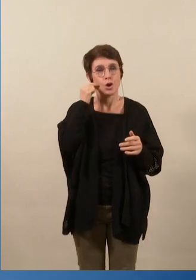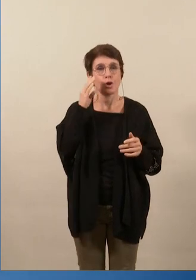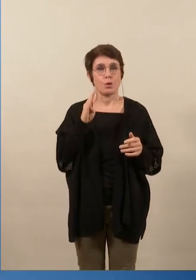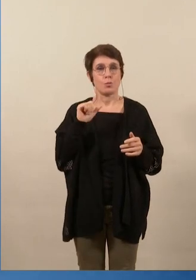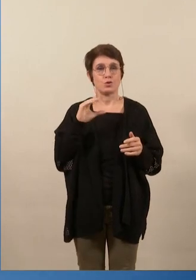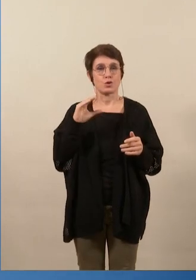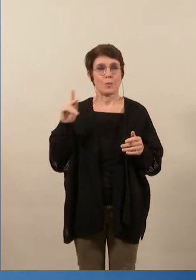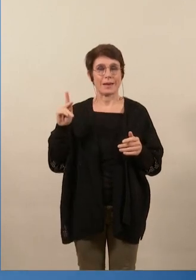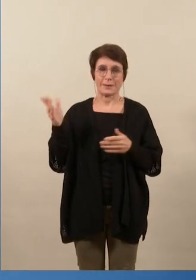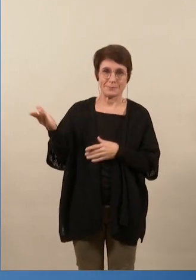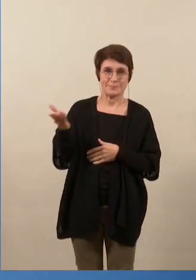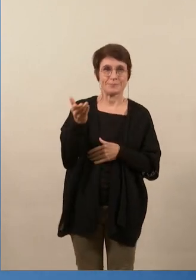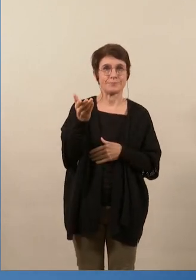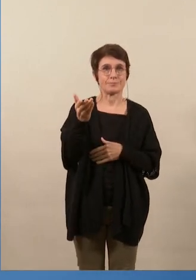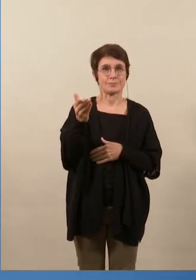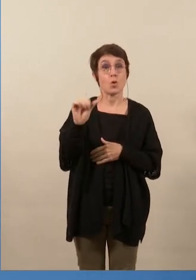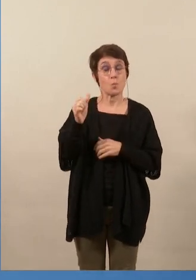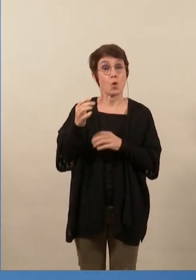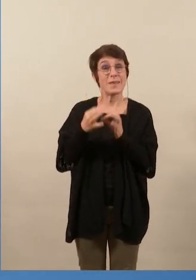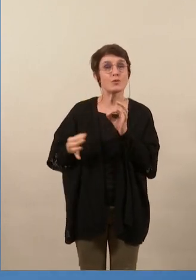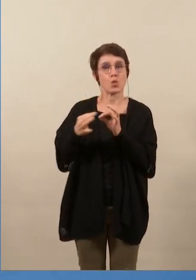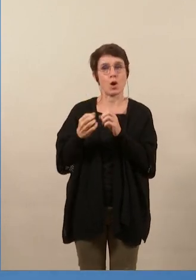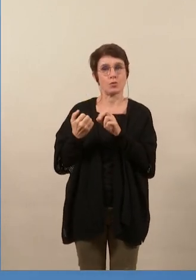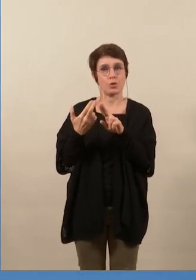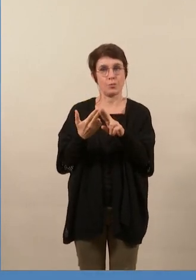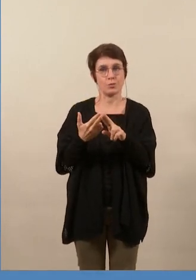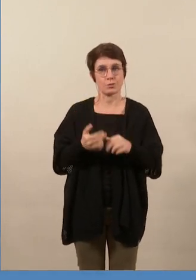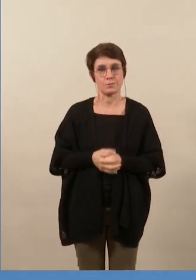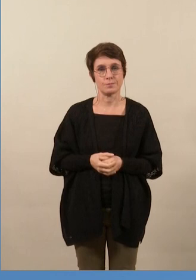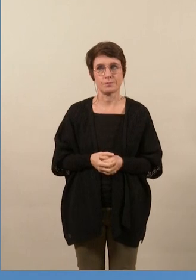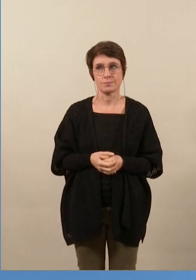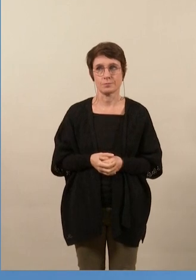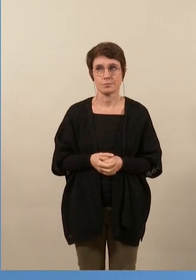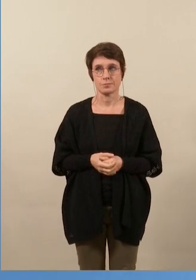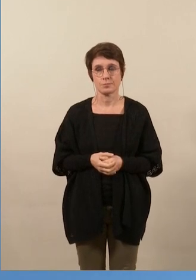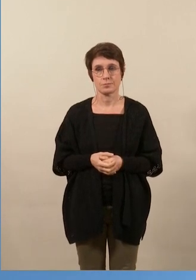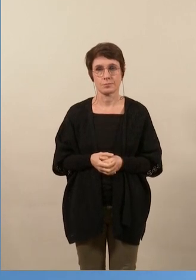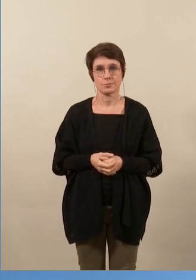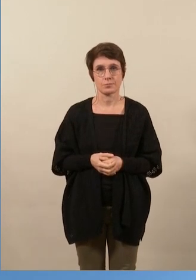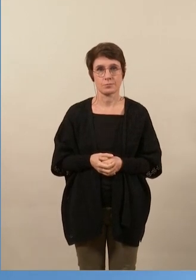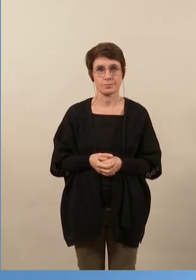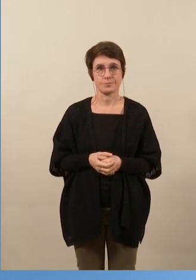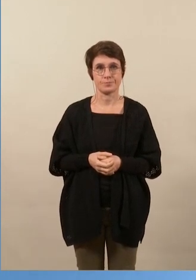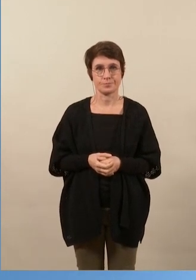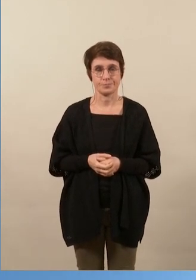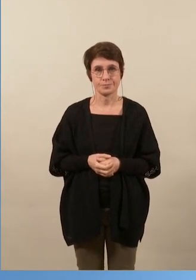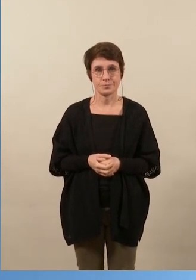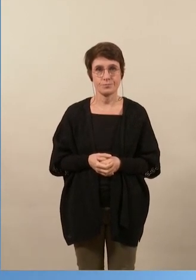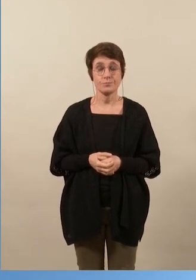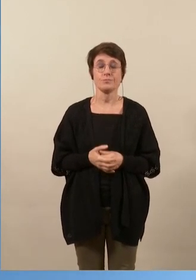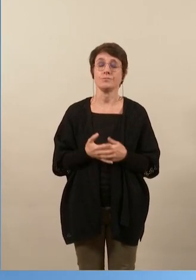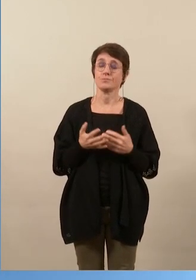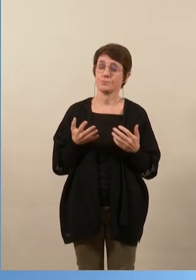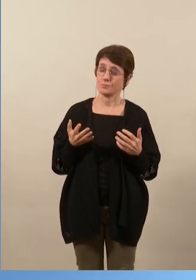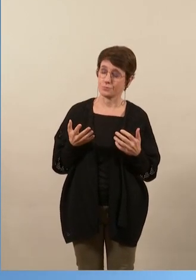pour une premier tour de réponse et donc pour réponse j'